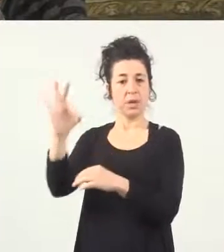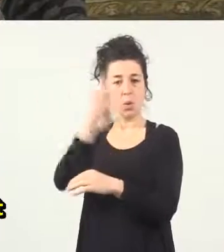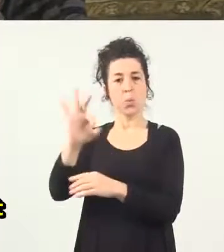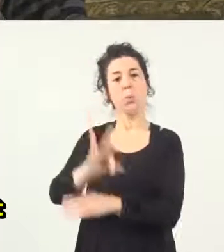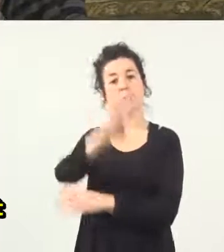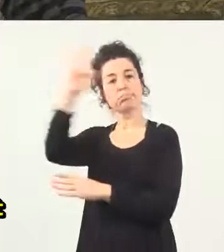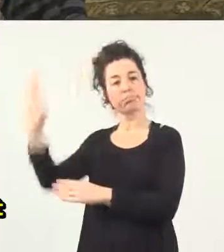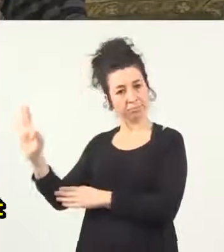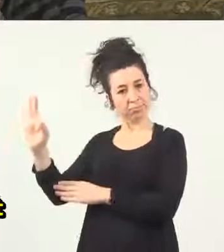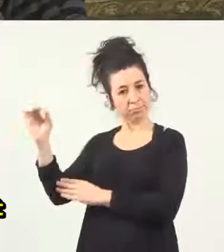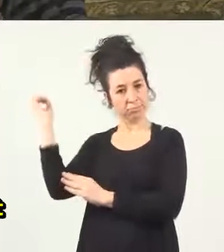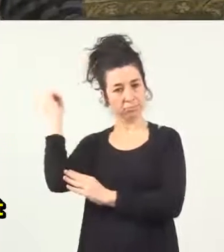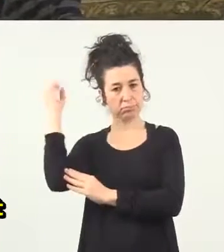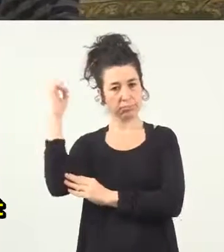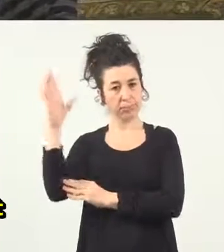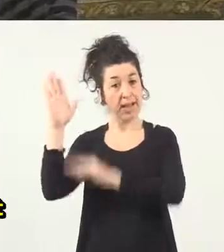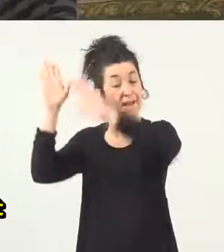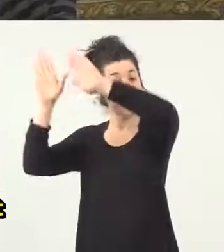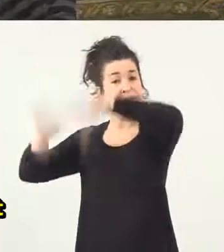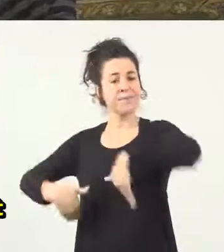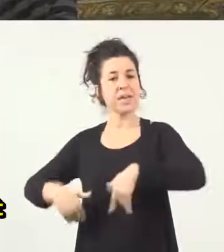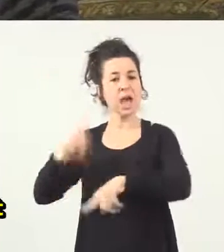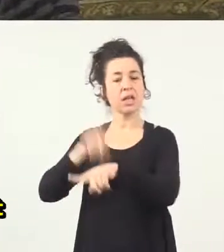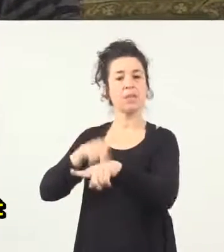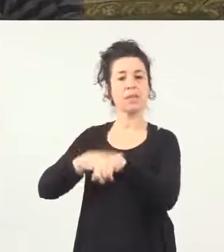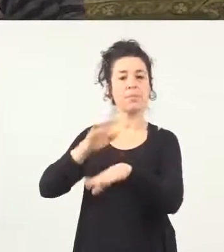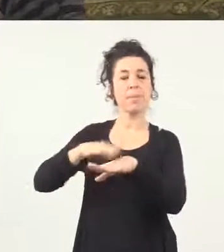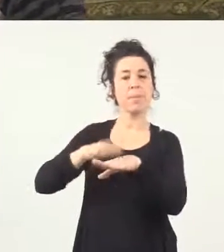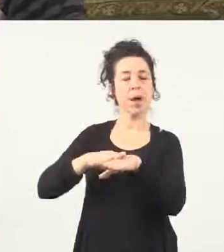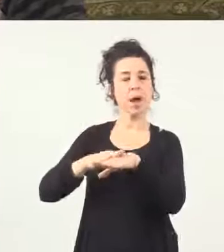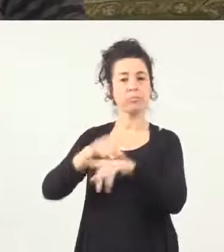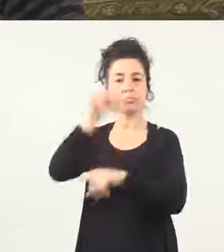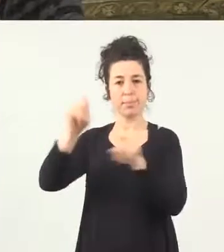hitza eta gero irikiko dugu tartetxo bat ba galderak egiteko.